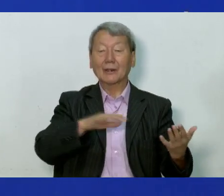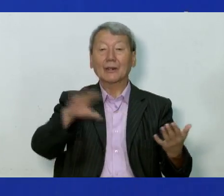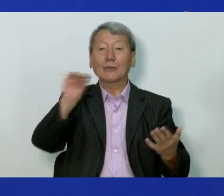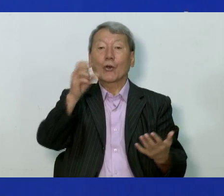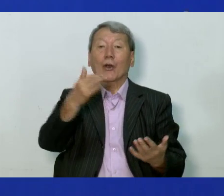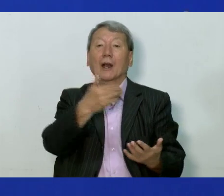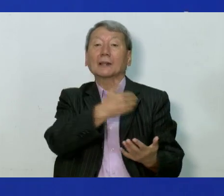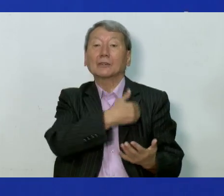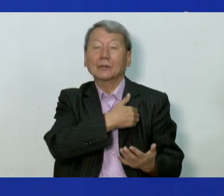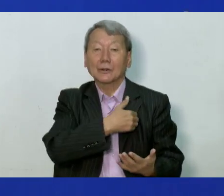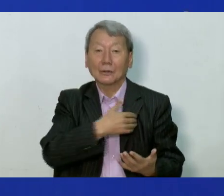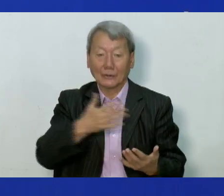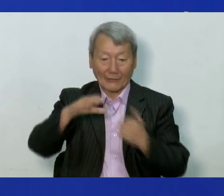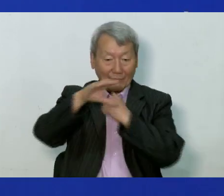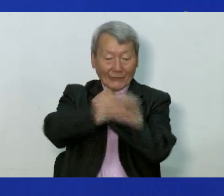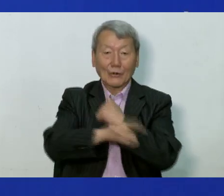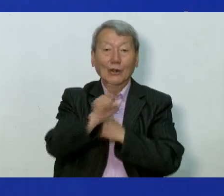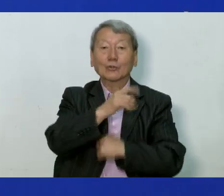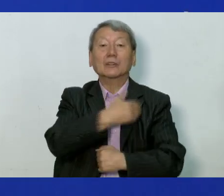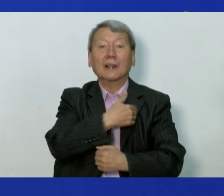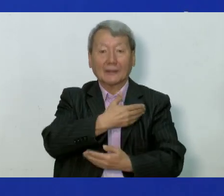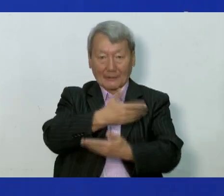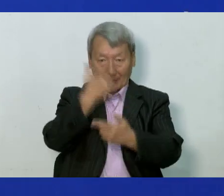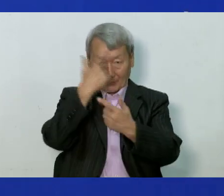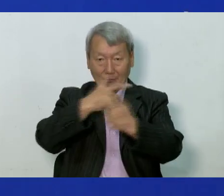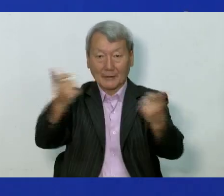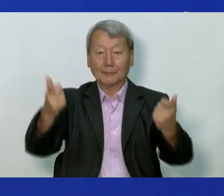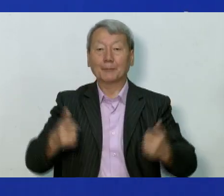Что хотела сказать бы в заключение.